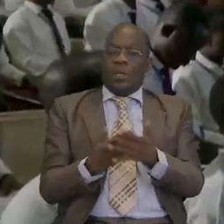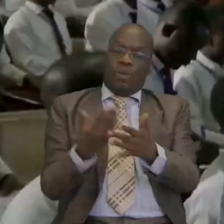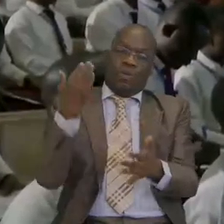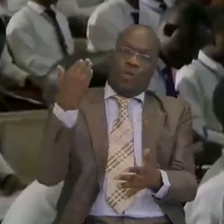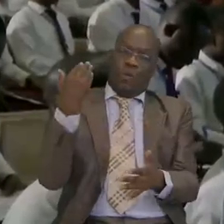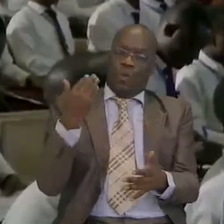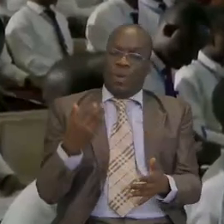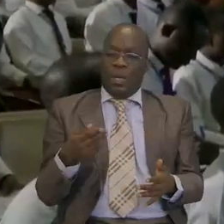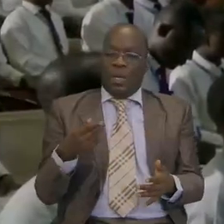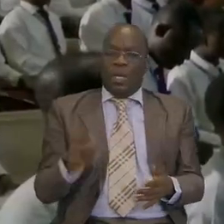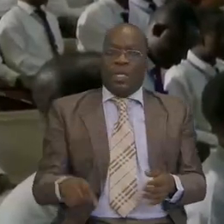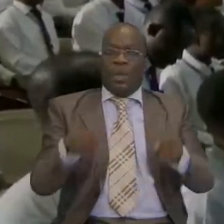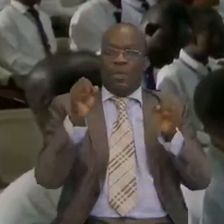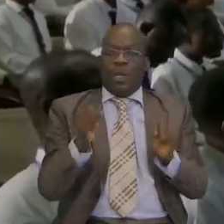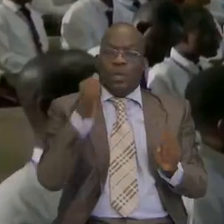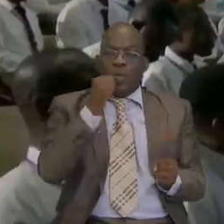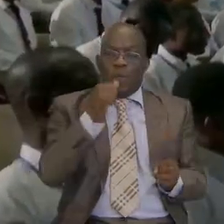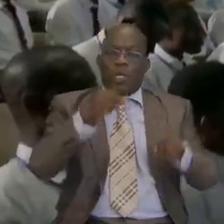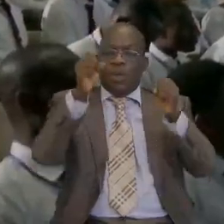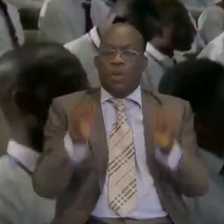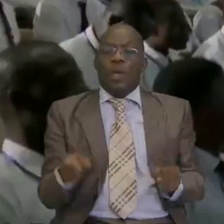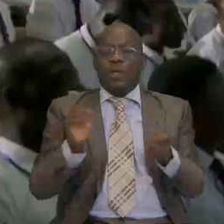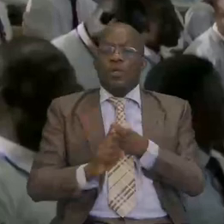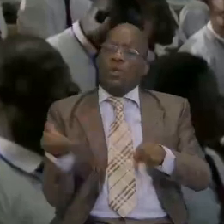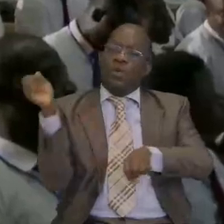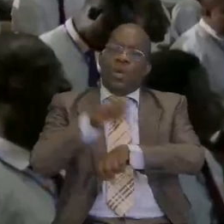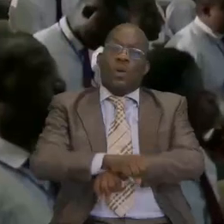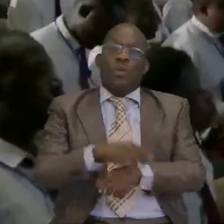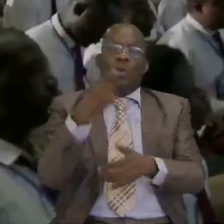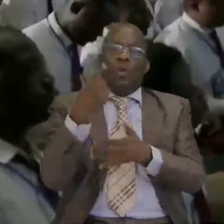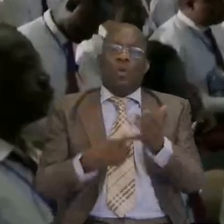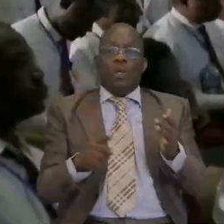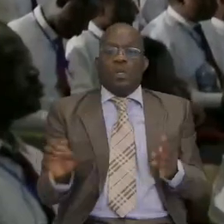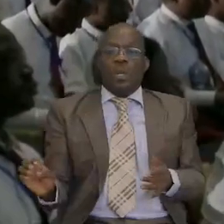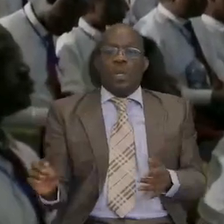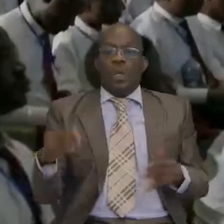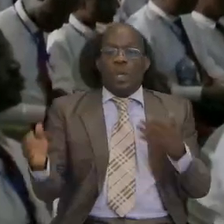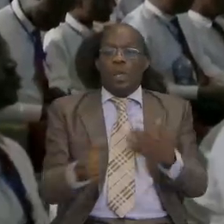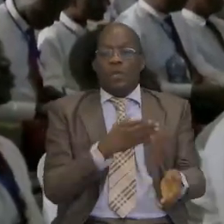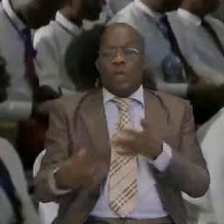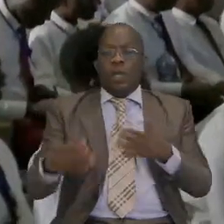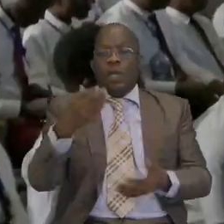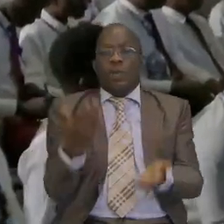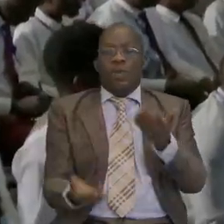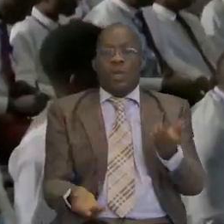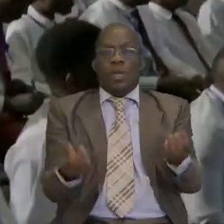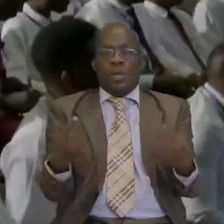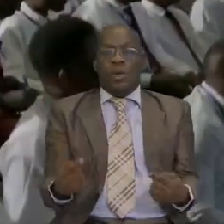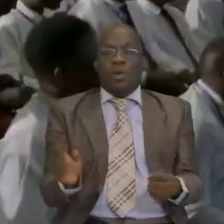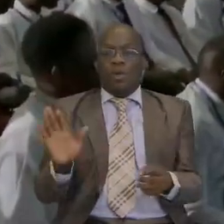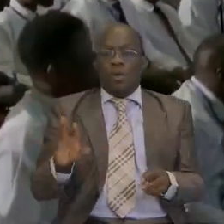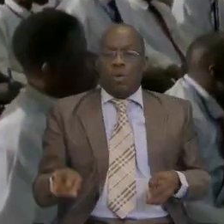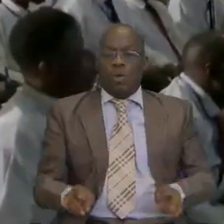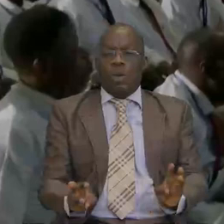La puissance quotidienne pour vaincre, triompher de tout ce qui viendra contre toi. Tu as besoin